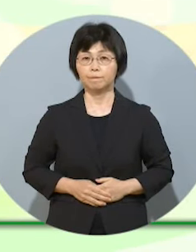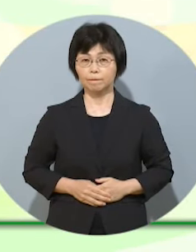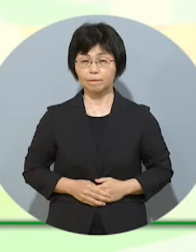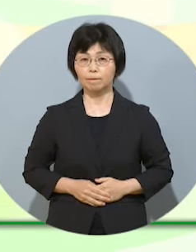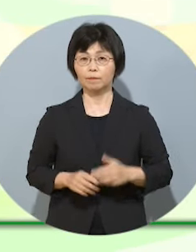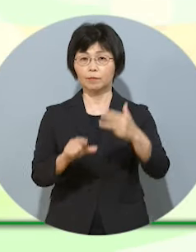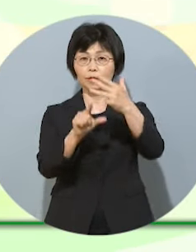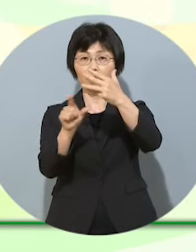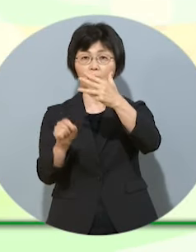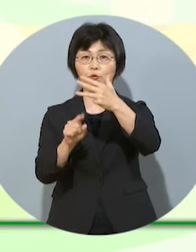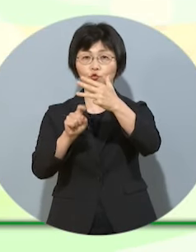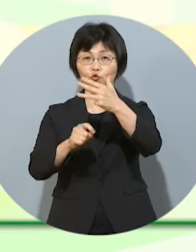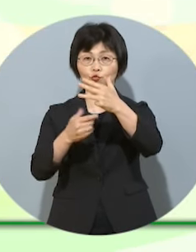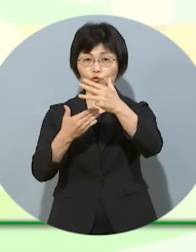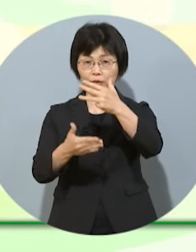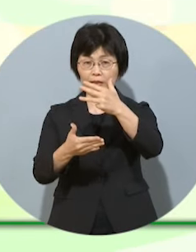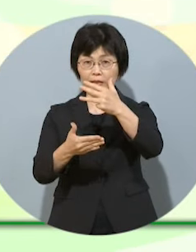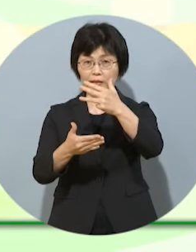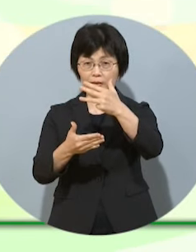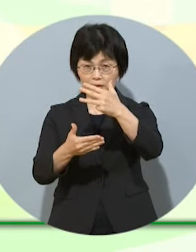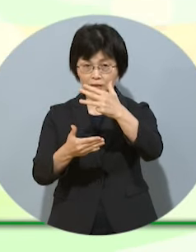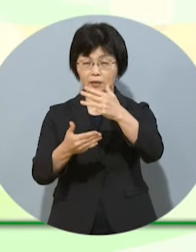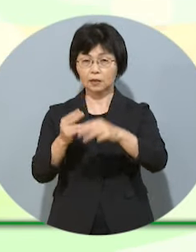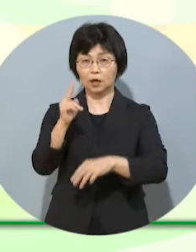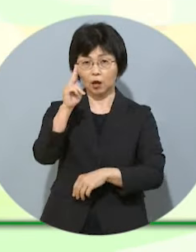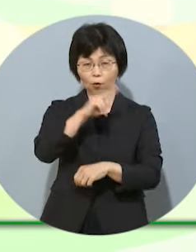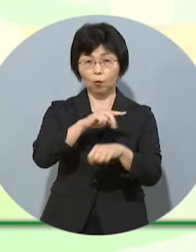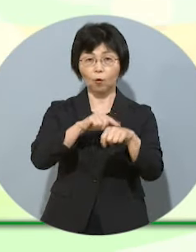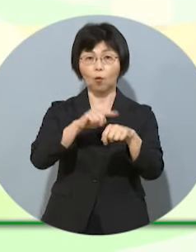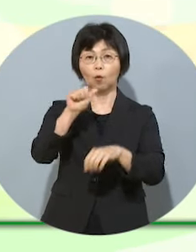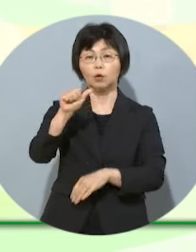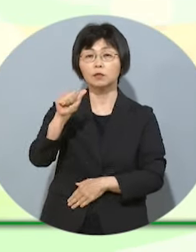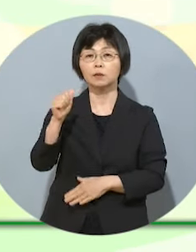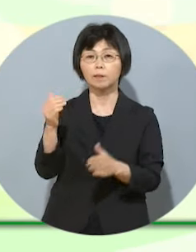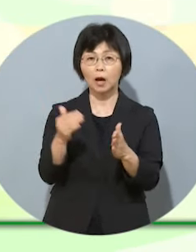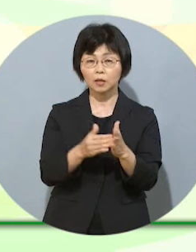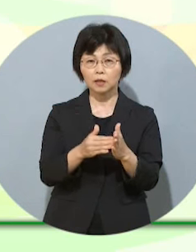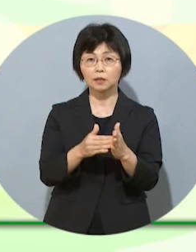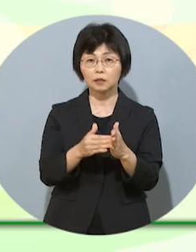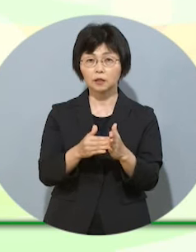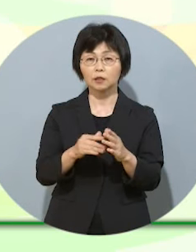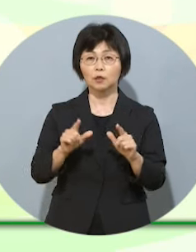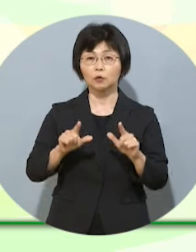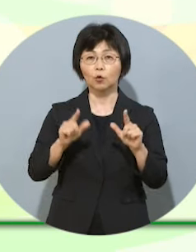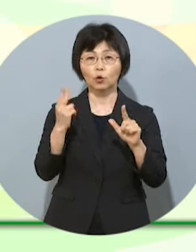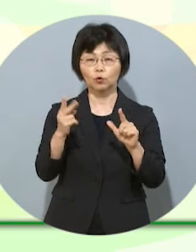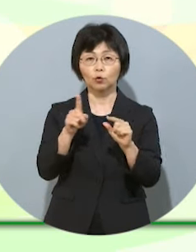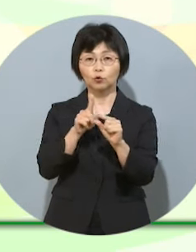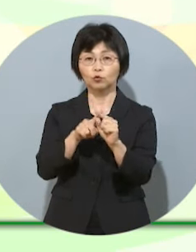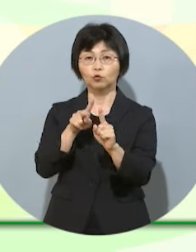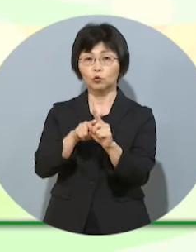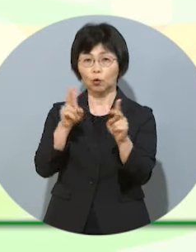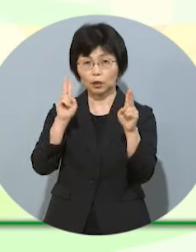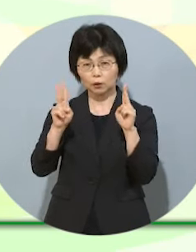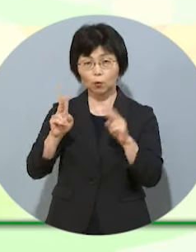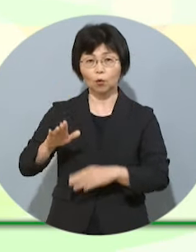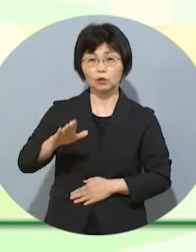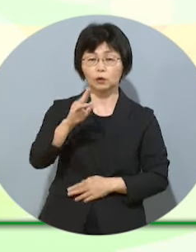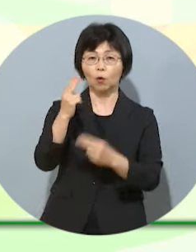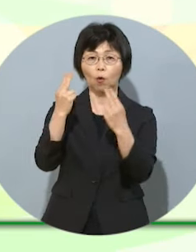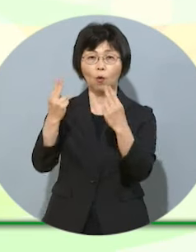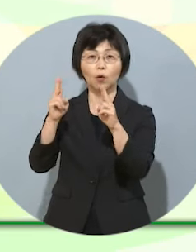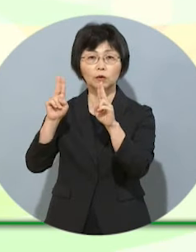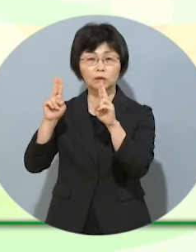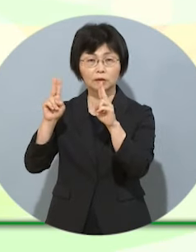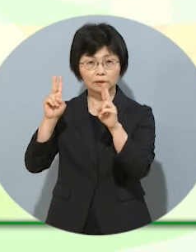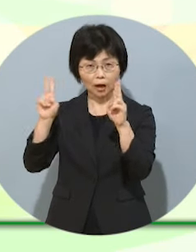来月19日月曜日の午後5時までに東京都中小企業振興公社のホーム